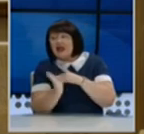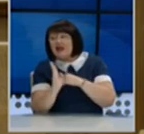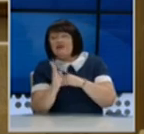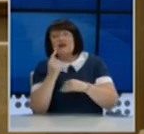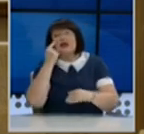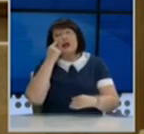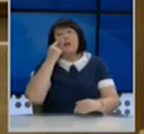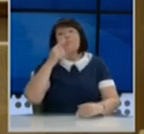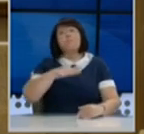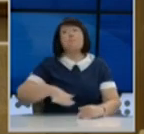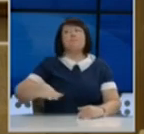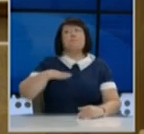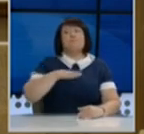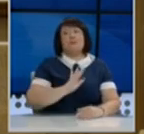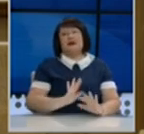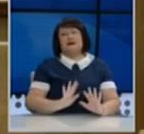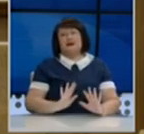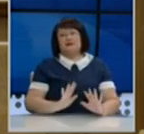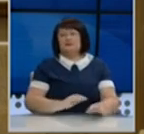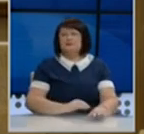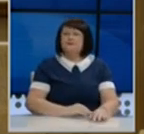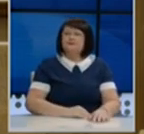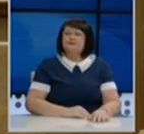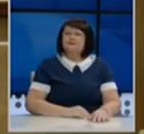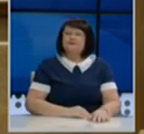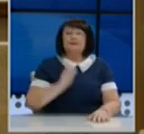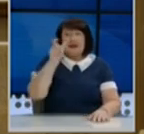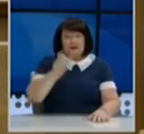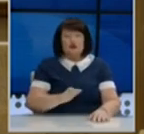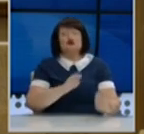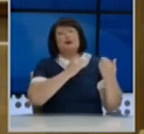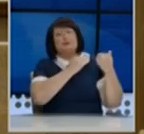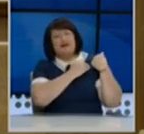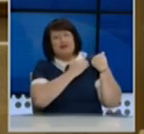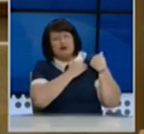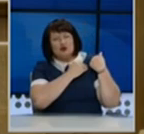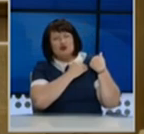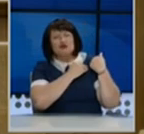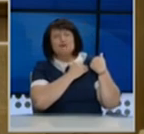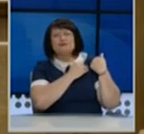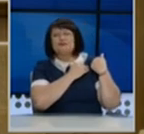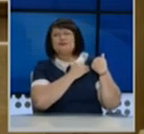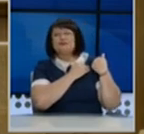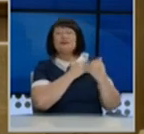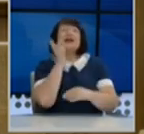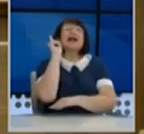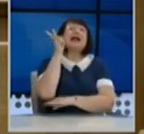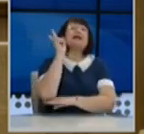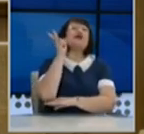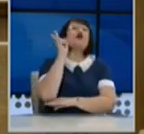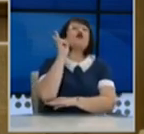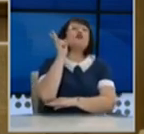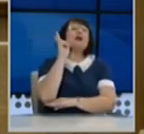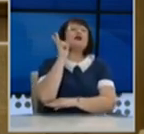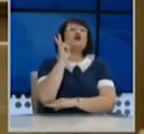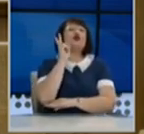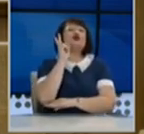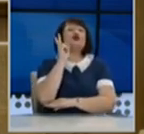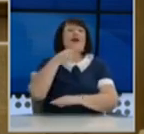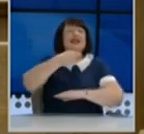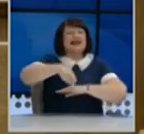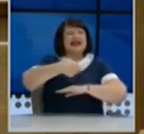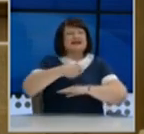μάτι. Ο συντονιστής του ελικοπτέρου είναι κατηγορούμενος στη δίκη